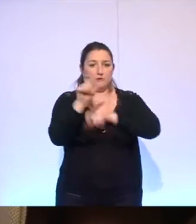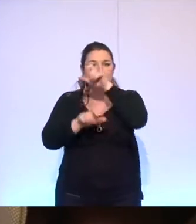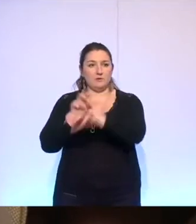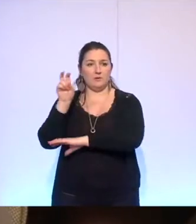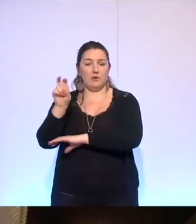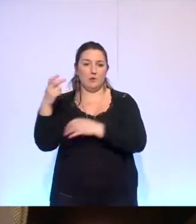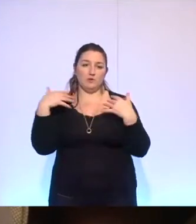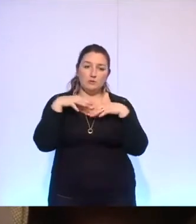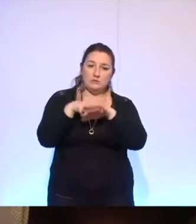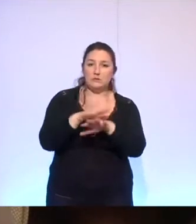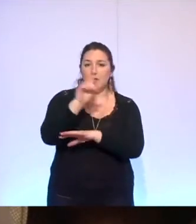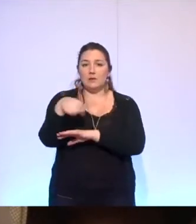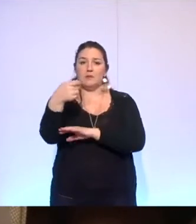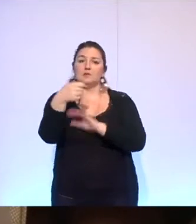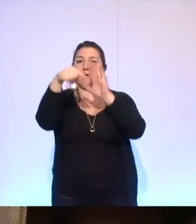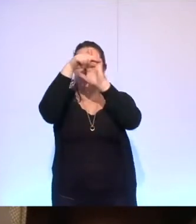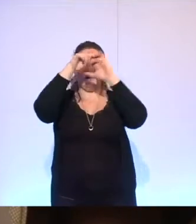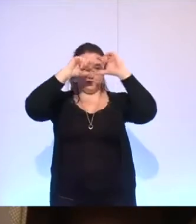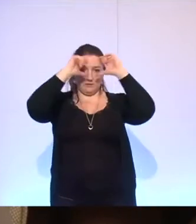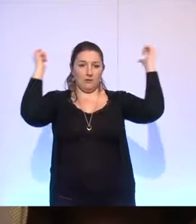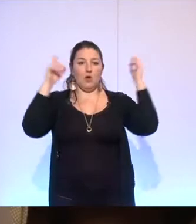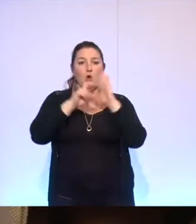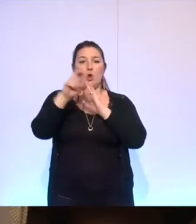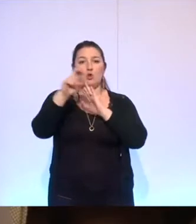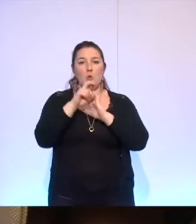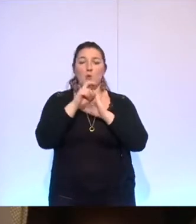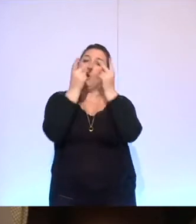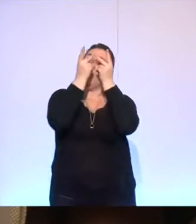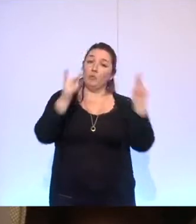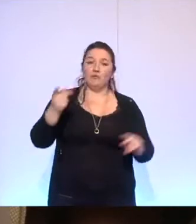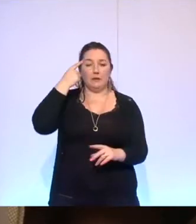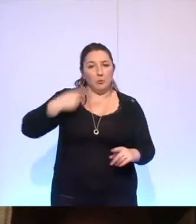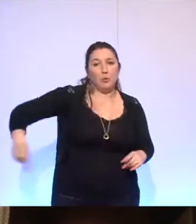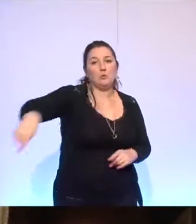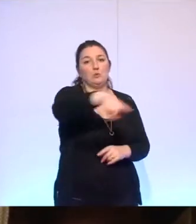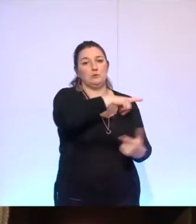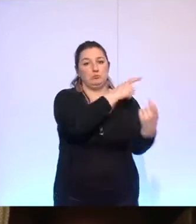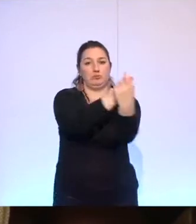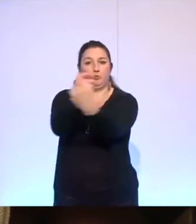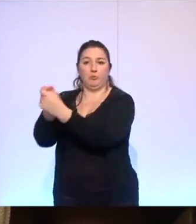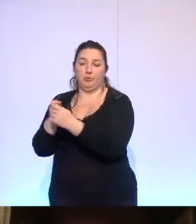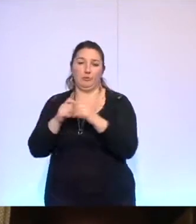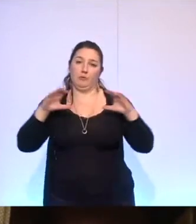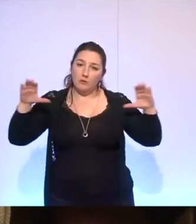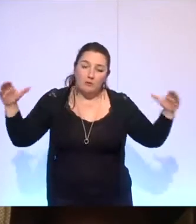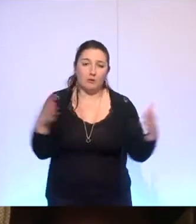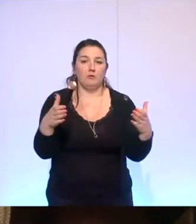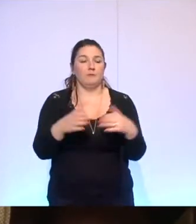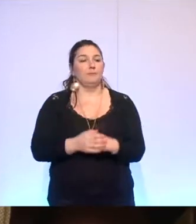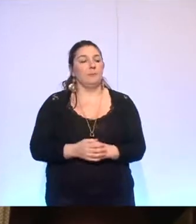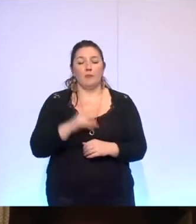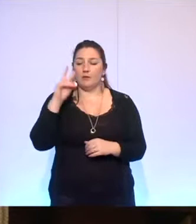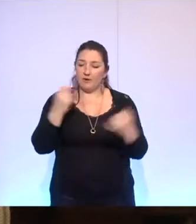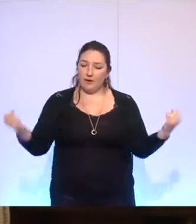sûr au nom de la liste Grenoble, une ville pour tous. Cette campagne a été un grand moment politique où